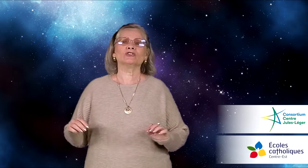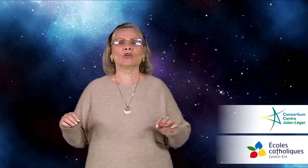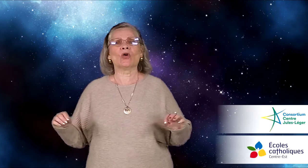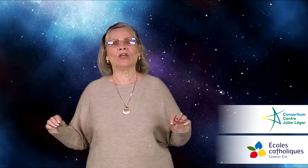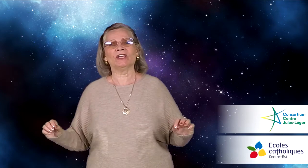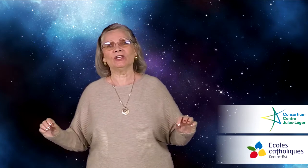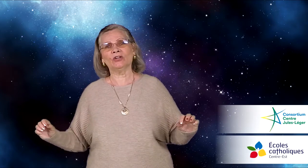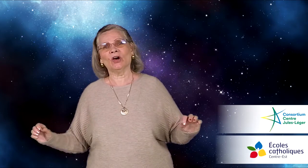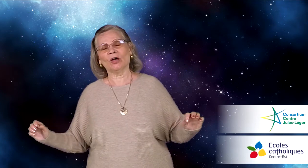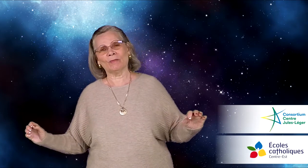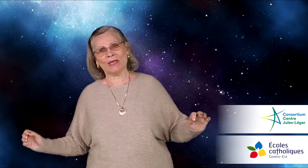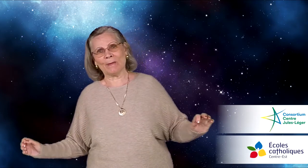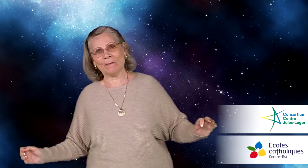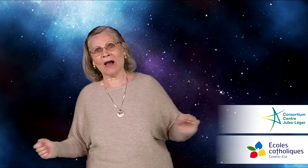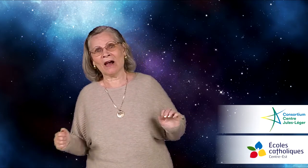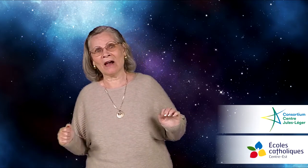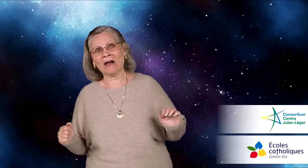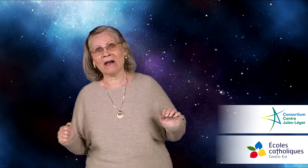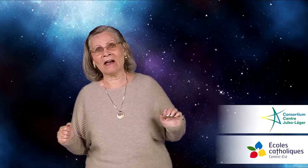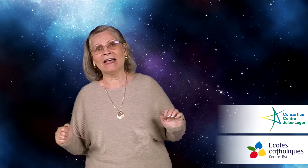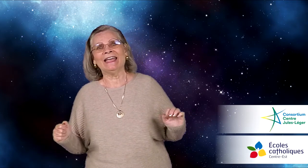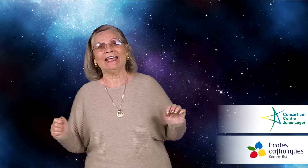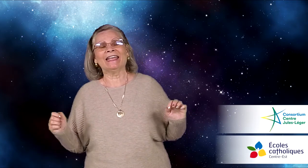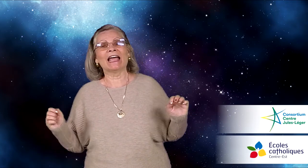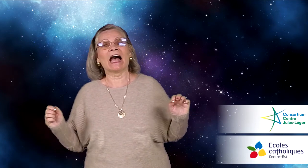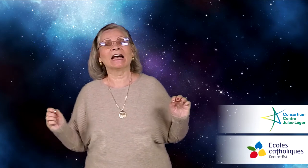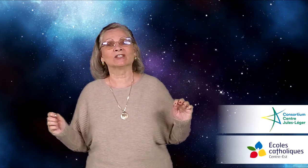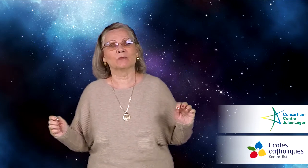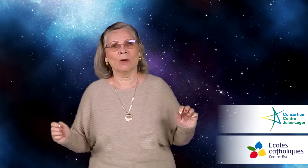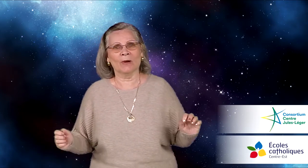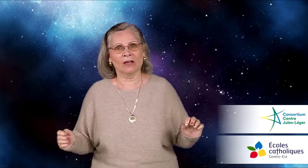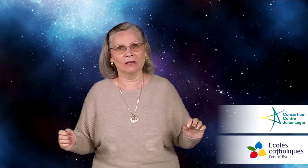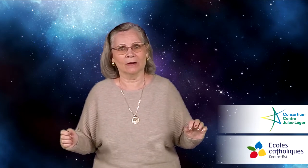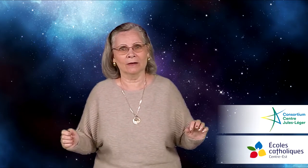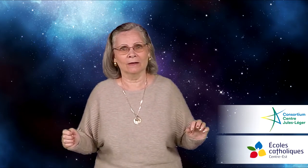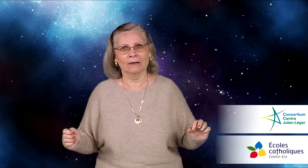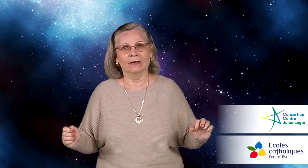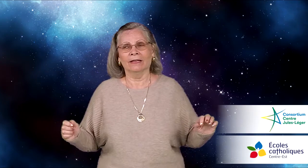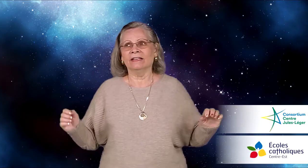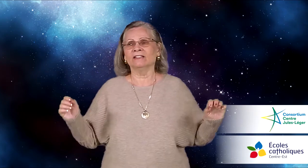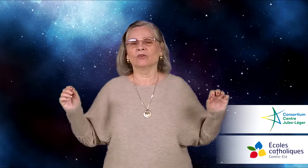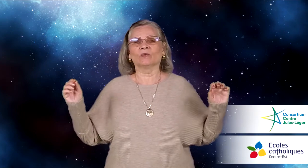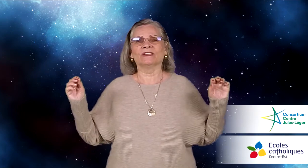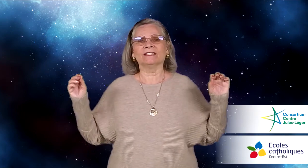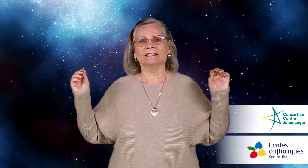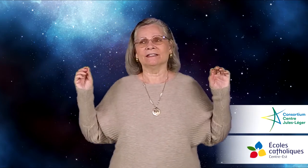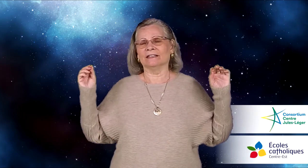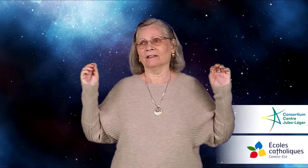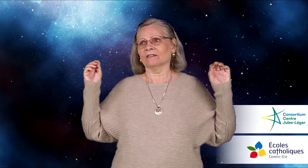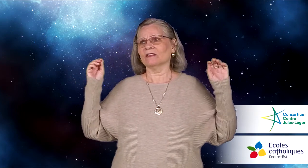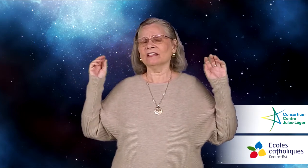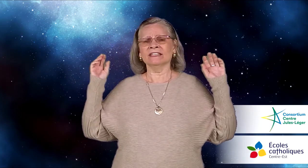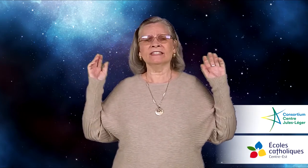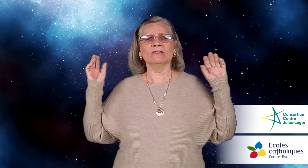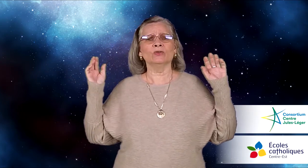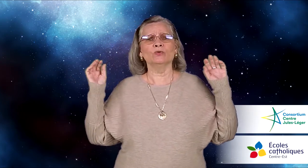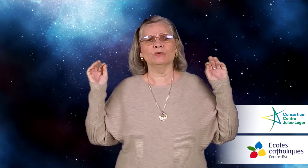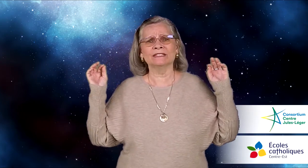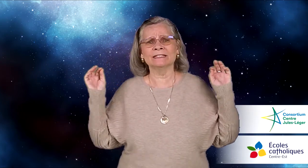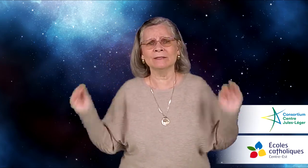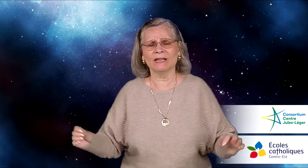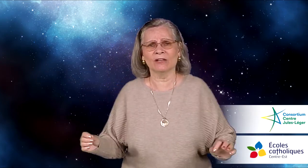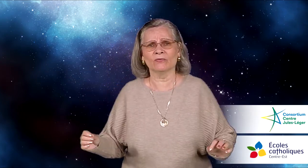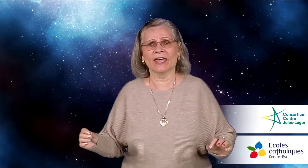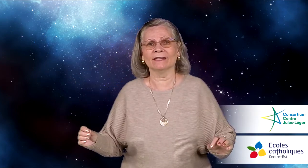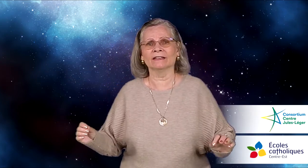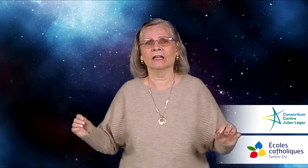danse énormément. Et à ce moment-là, ils ont décidé qu'ils avaient eu